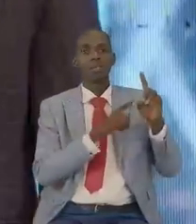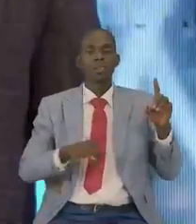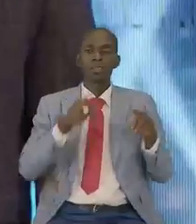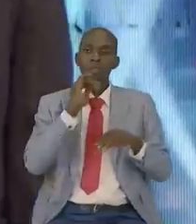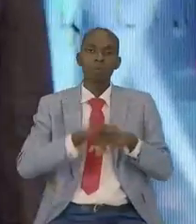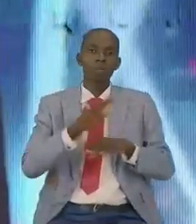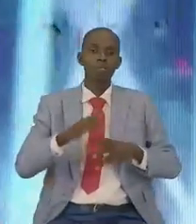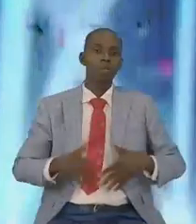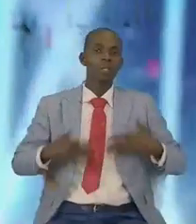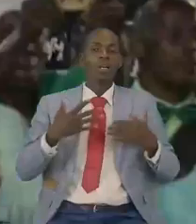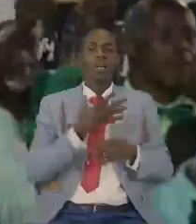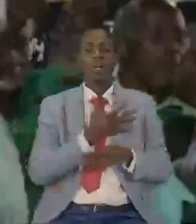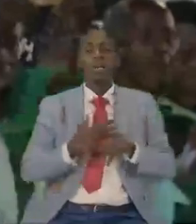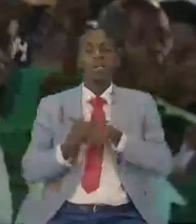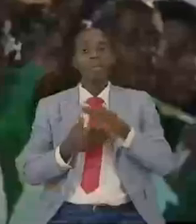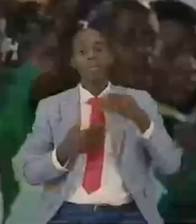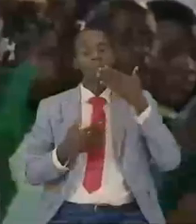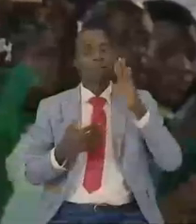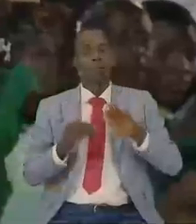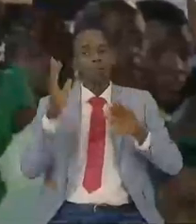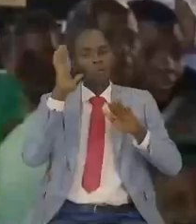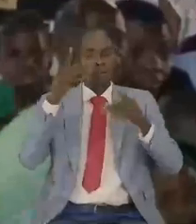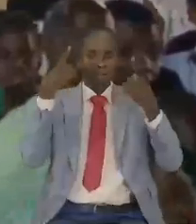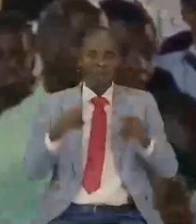vie. Et aucun malheur ne pourra t'arriver.